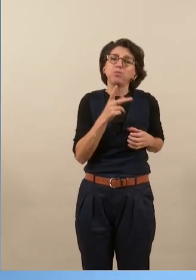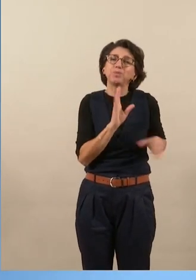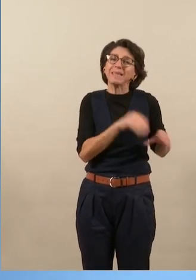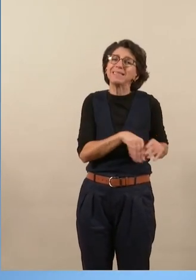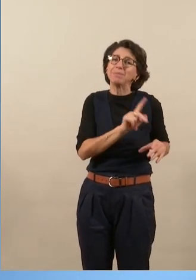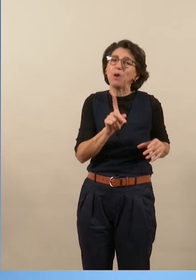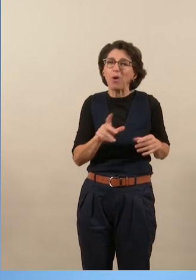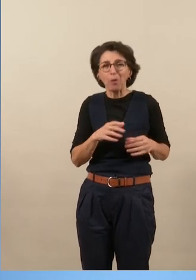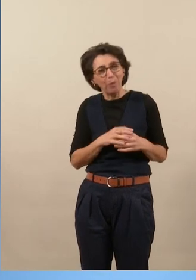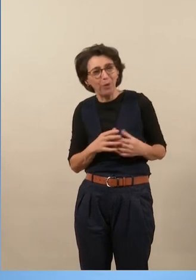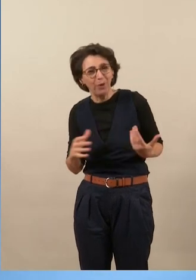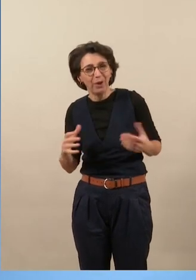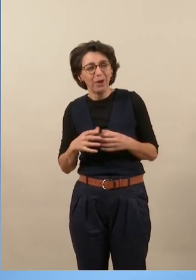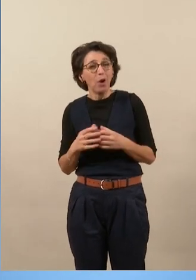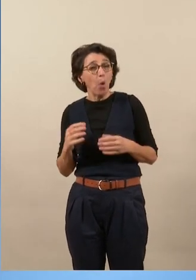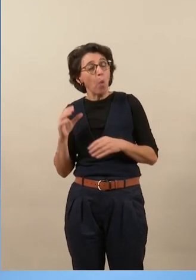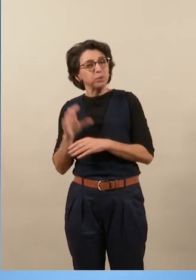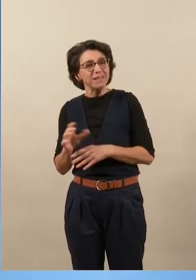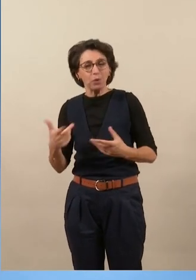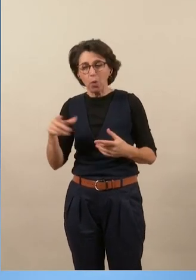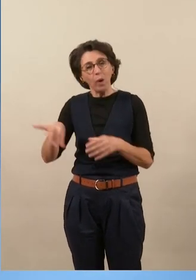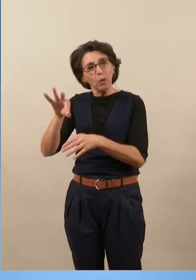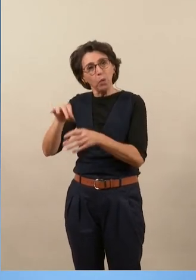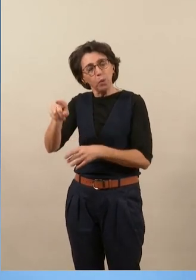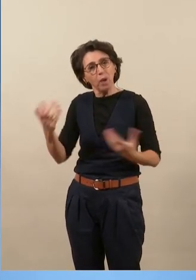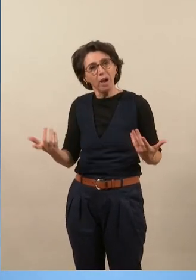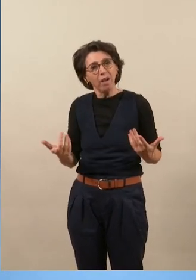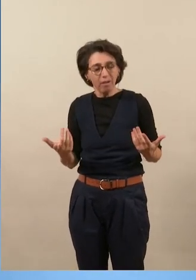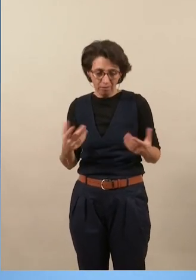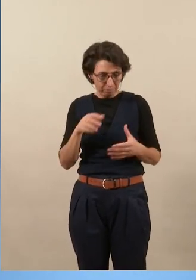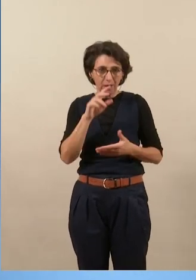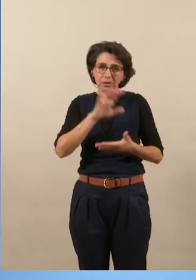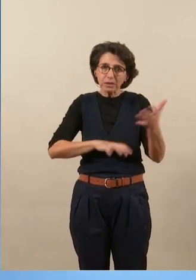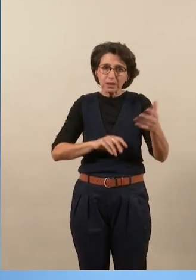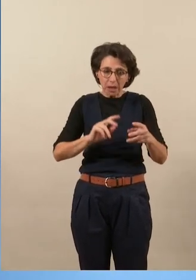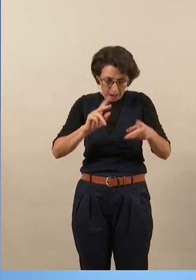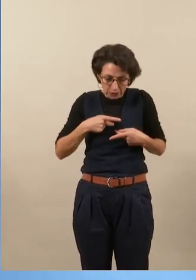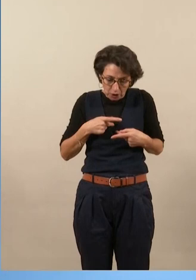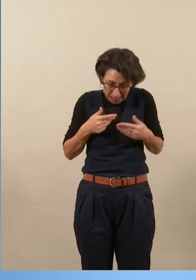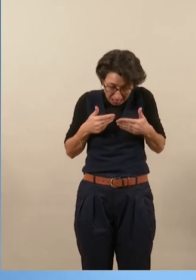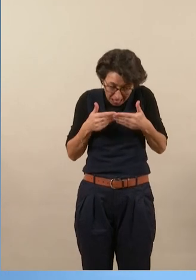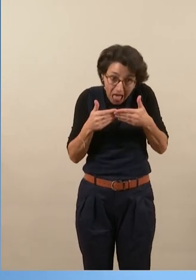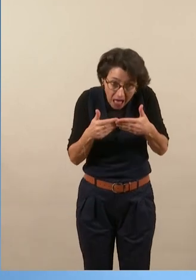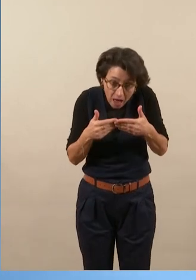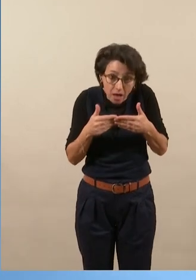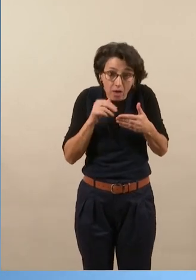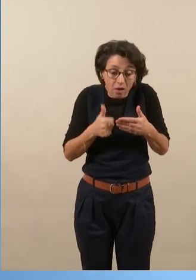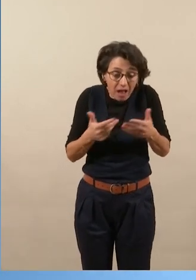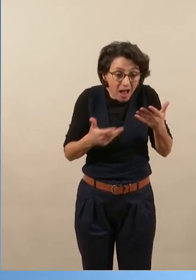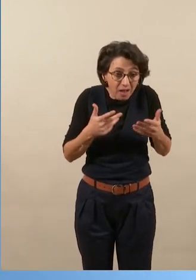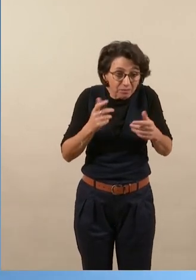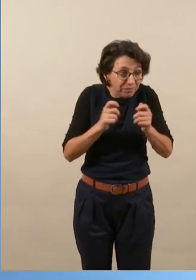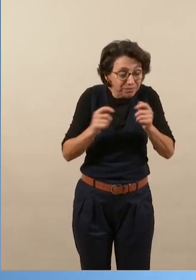majorité et les élus de l'opposition qui ont le droit de recevoir un document finalisé pour un débat débattre en bonne et